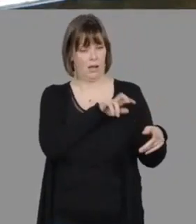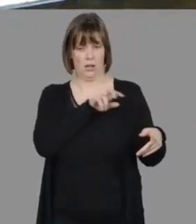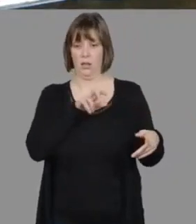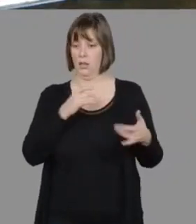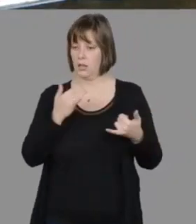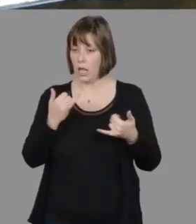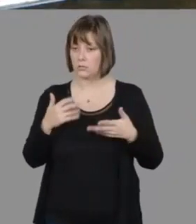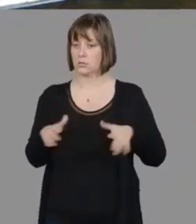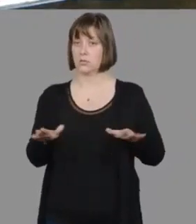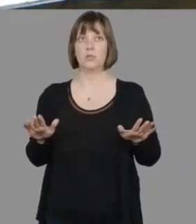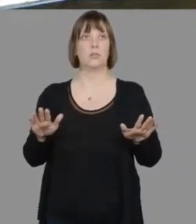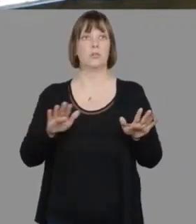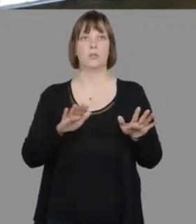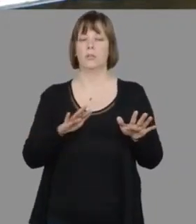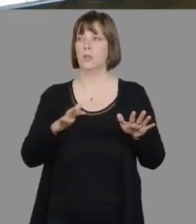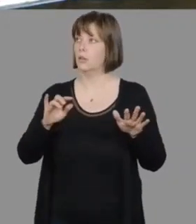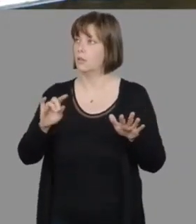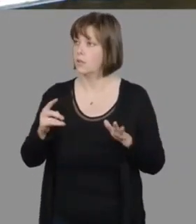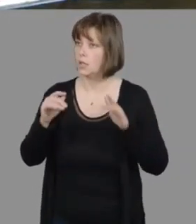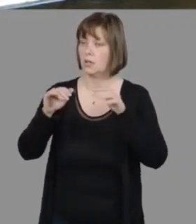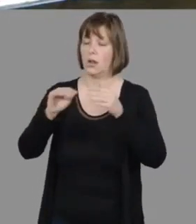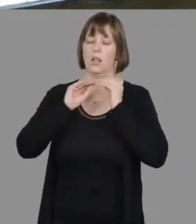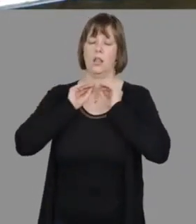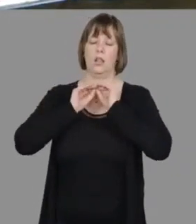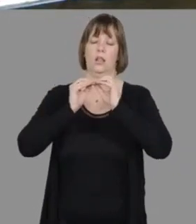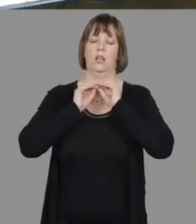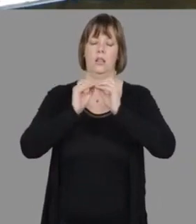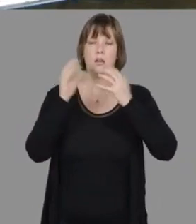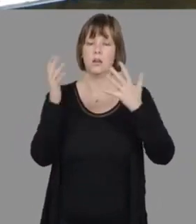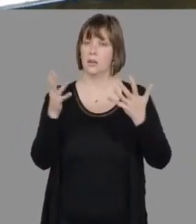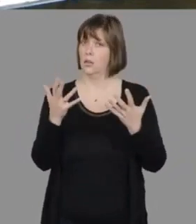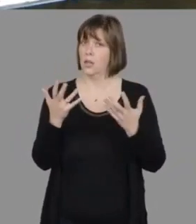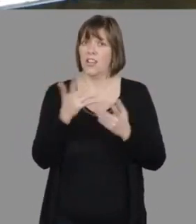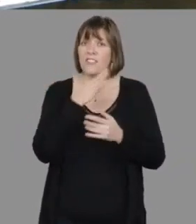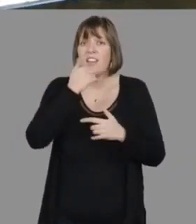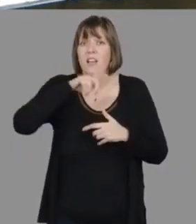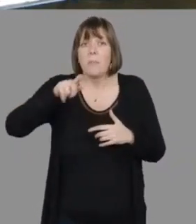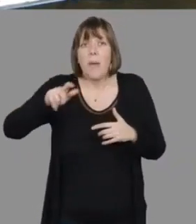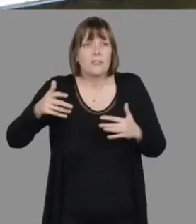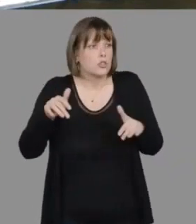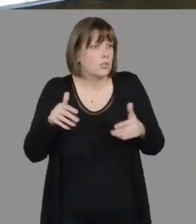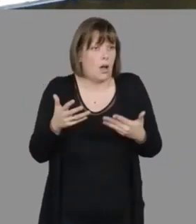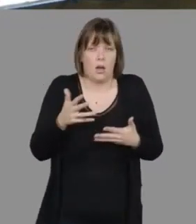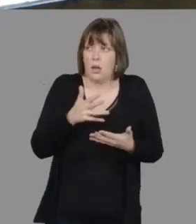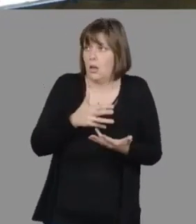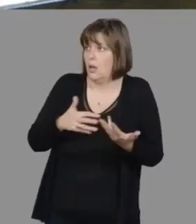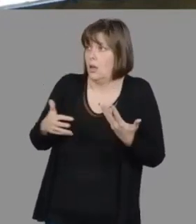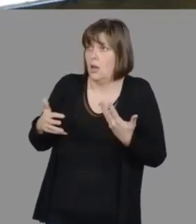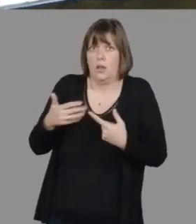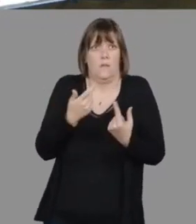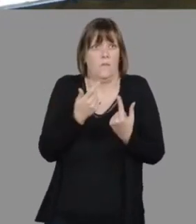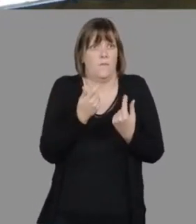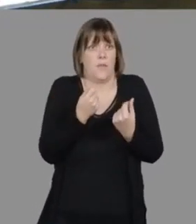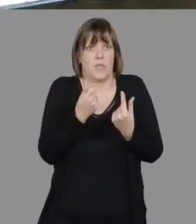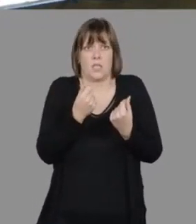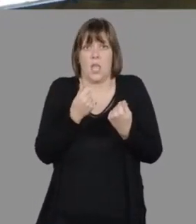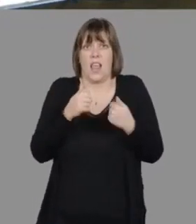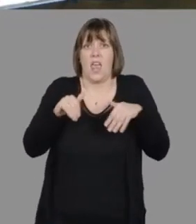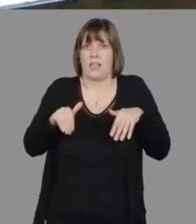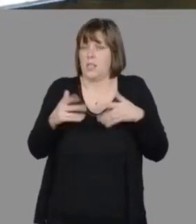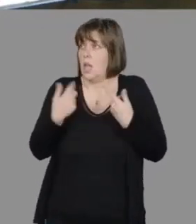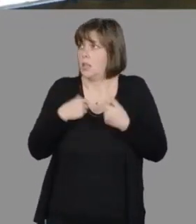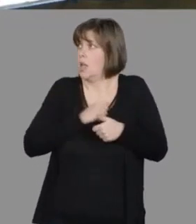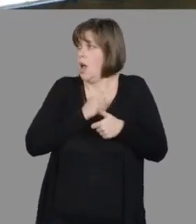erneut da und sie frisst sich ein. Und viele Menschen stehen auch, glaube ich, vor finanziellen